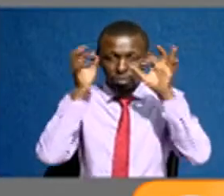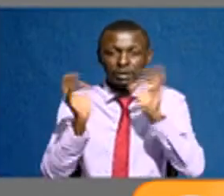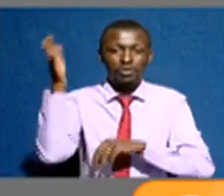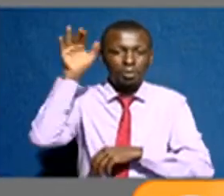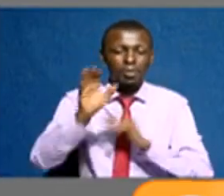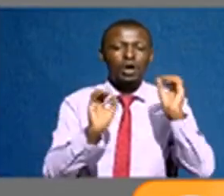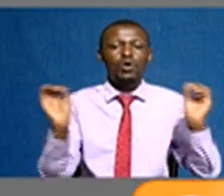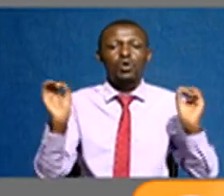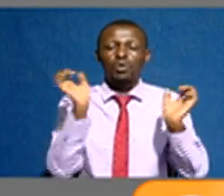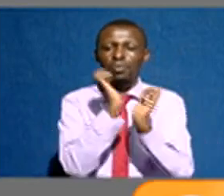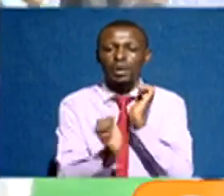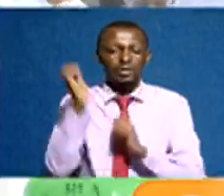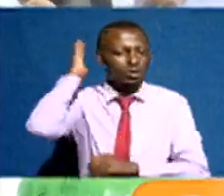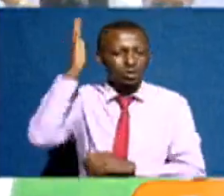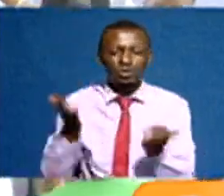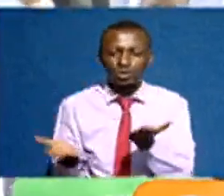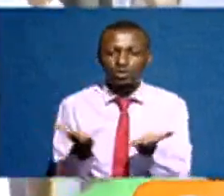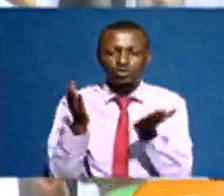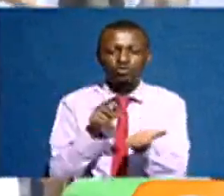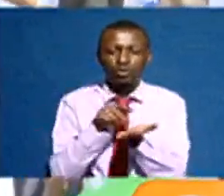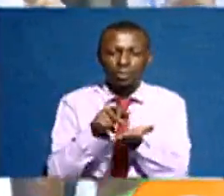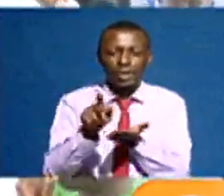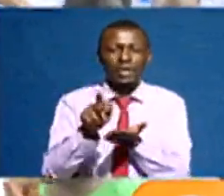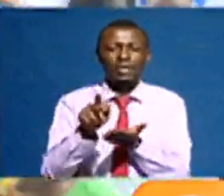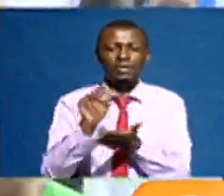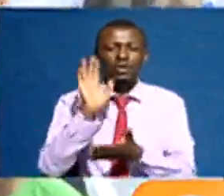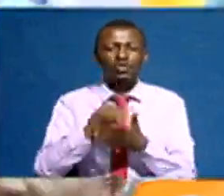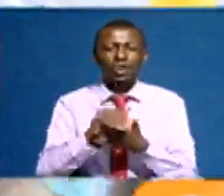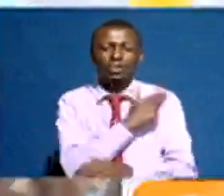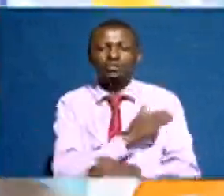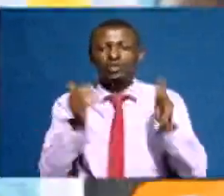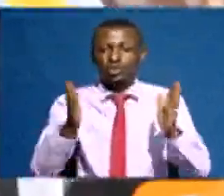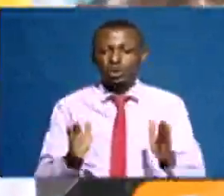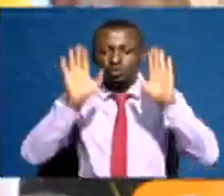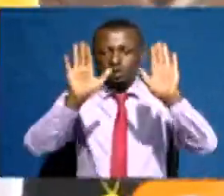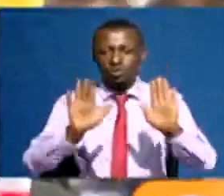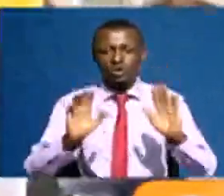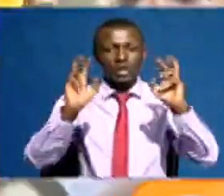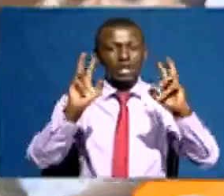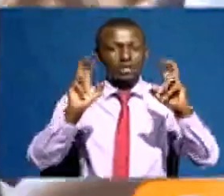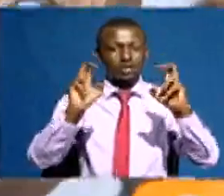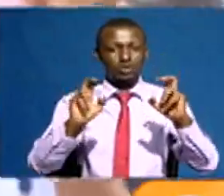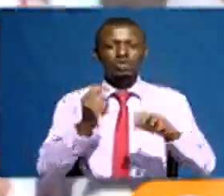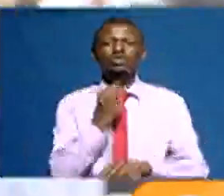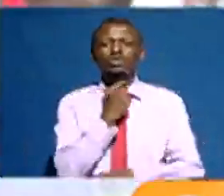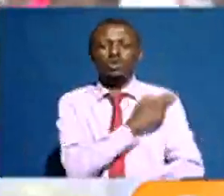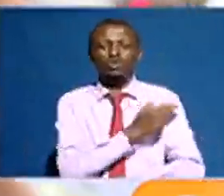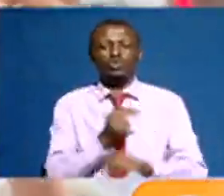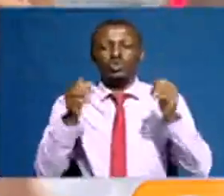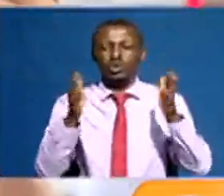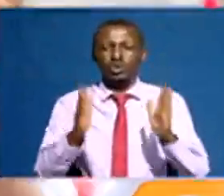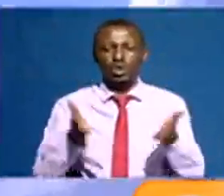hatu kubes kwa malipo ya madari wanafunzi ni kati ya masala muhimu ambo muo wa madari nchini